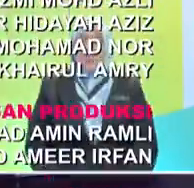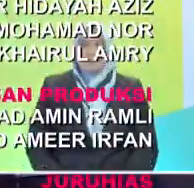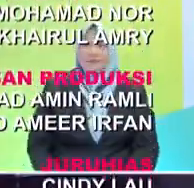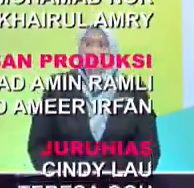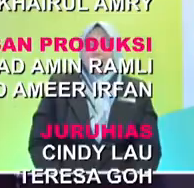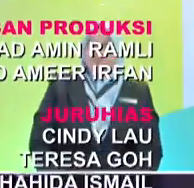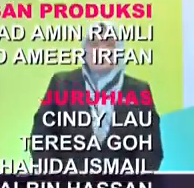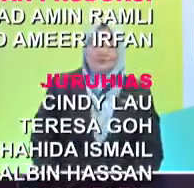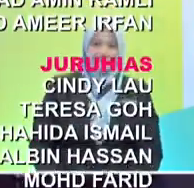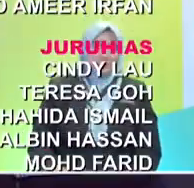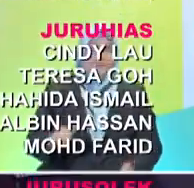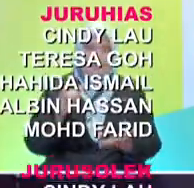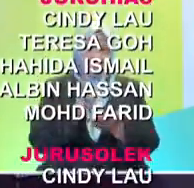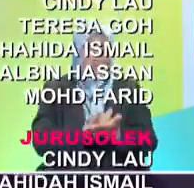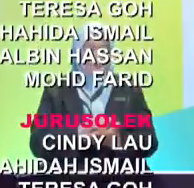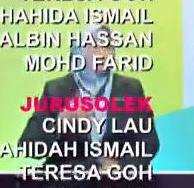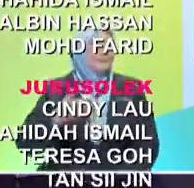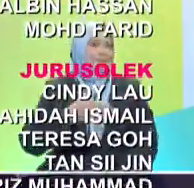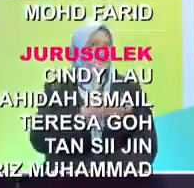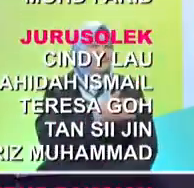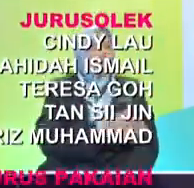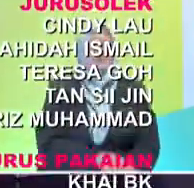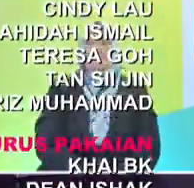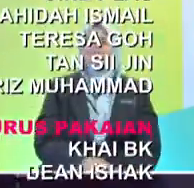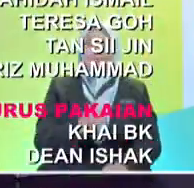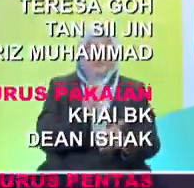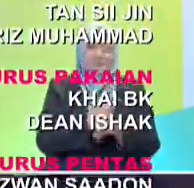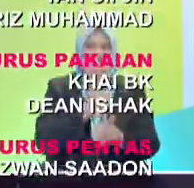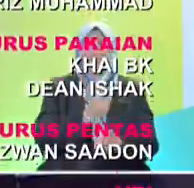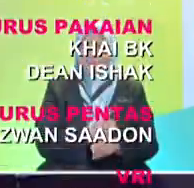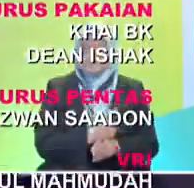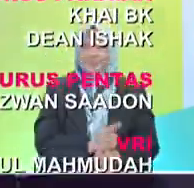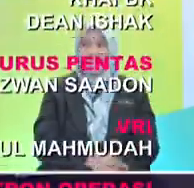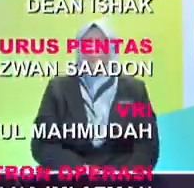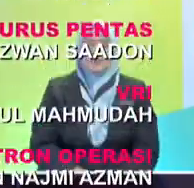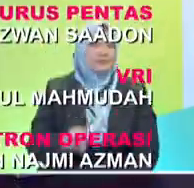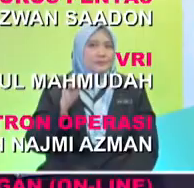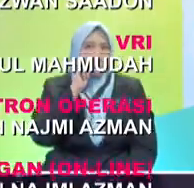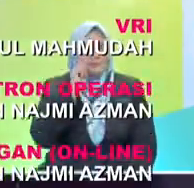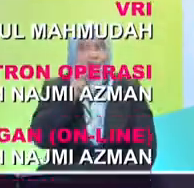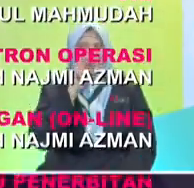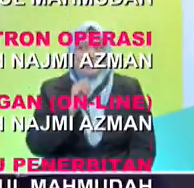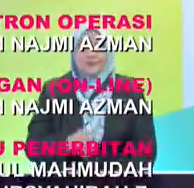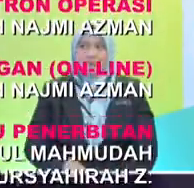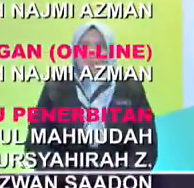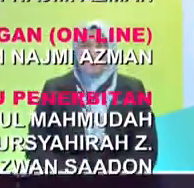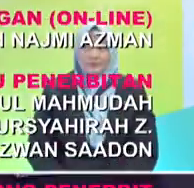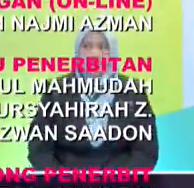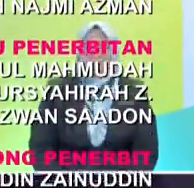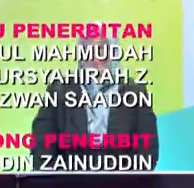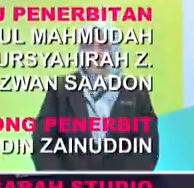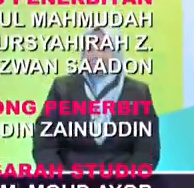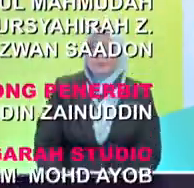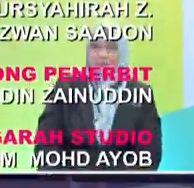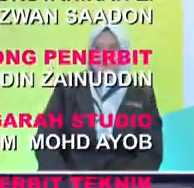juga berenang. Ikan. Betul. Okey, okay, satu poin. Sekarang Mira ambil sambil gambar. Mira pula. Okey, cikgu jangan tengok tau cikgu. Okey, cikgu tutup mata